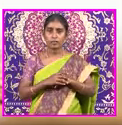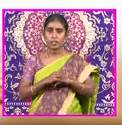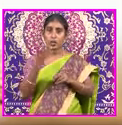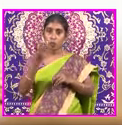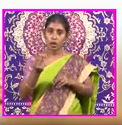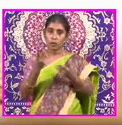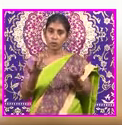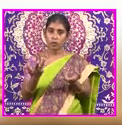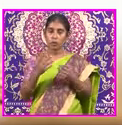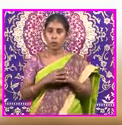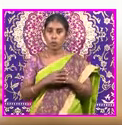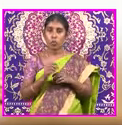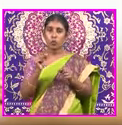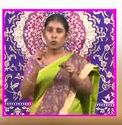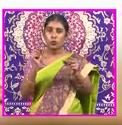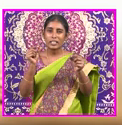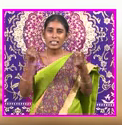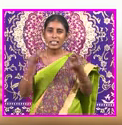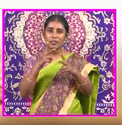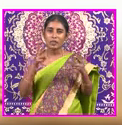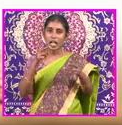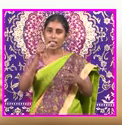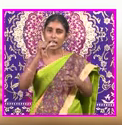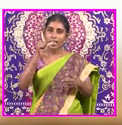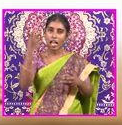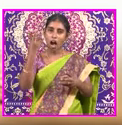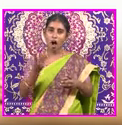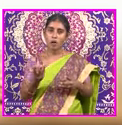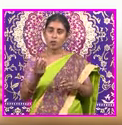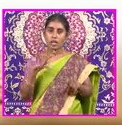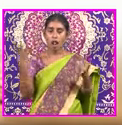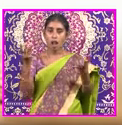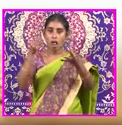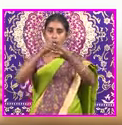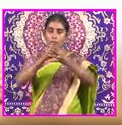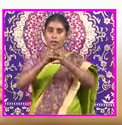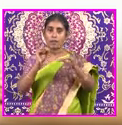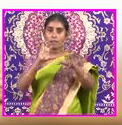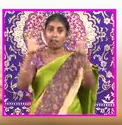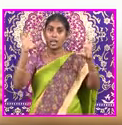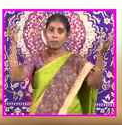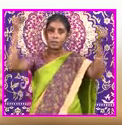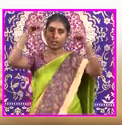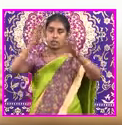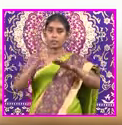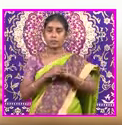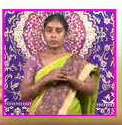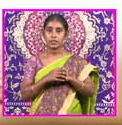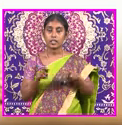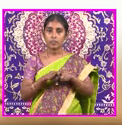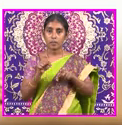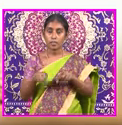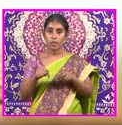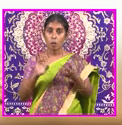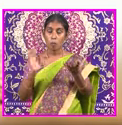தவிர்த்து தூசுக்கள் மற்றும் நீராவி இவை அனைத்துமே உள்ளடக்கியது வந்து வளிமண்டலம். ஸோ இந்த வளிமண்டலம் தான்